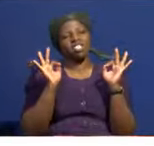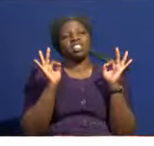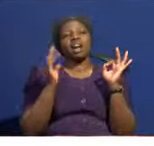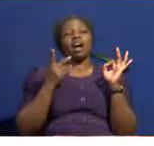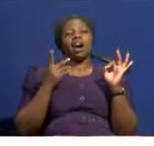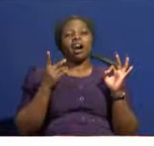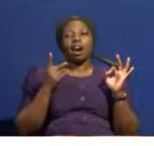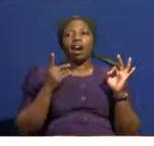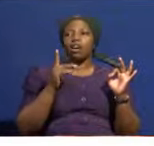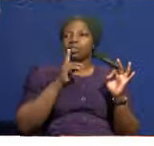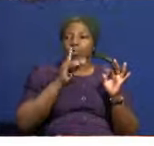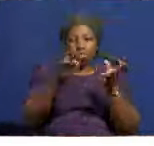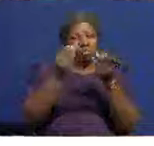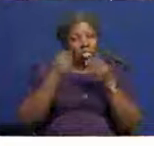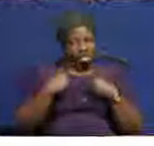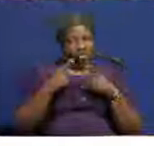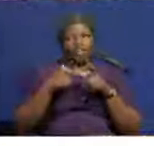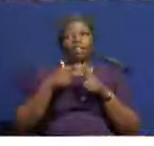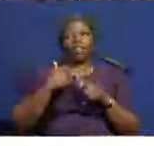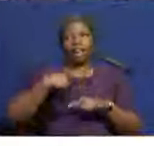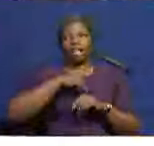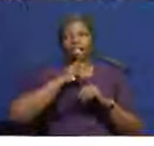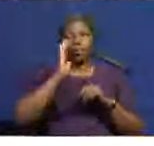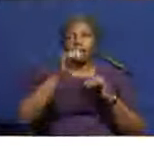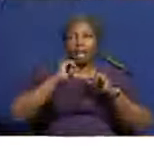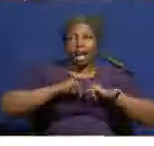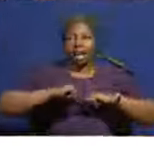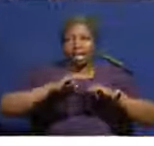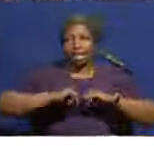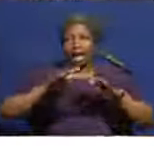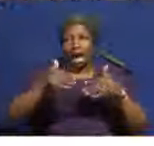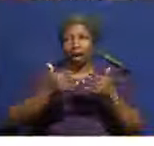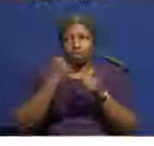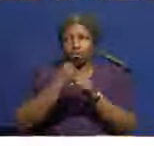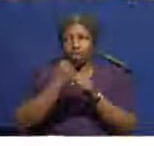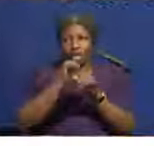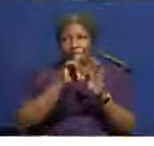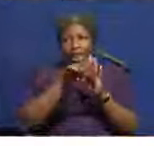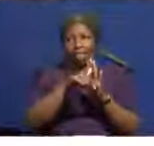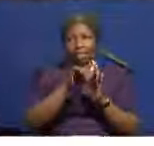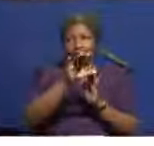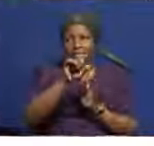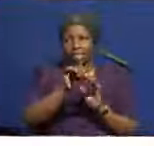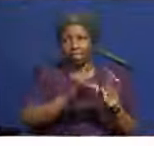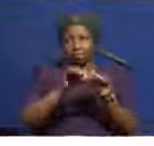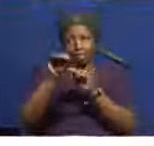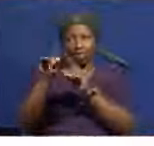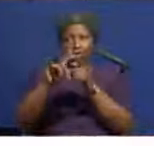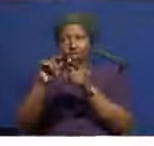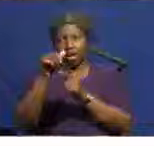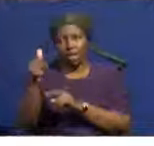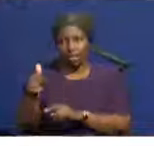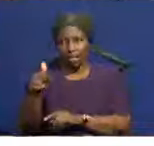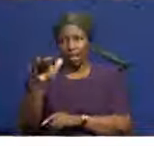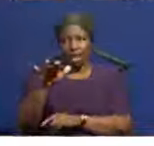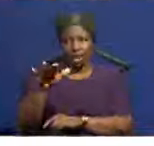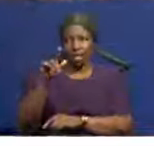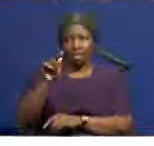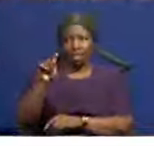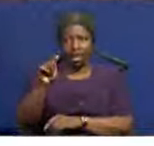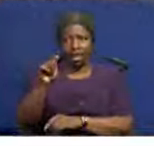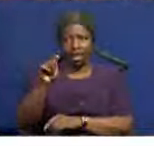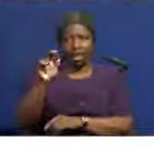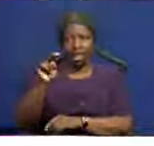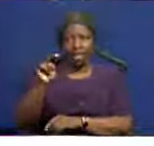kazi itafanywa. Kutoka eneo hilo la Nkubu, waziri Wahome alielekea huko Kadhangashini katika eneo bunge la Tharaka,